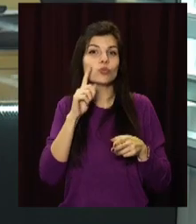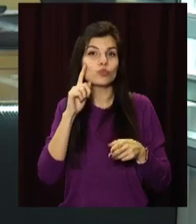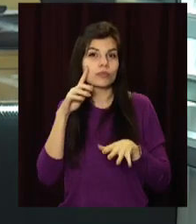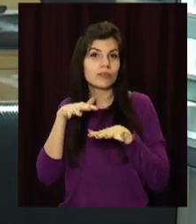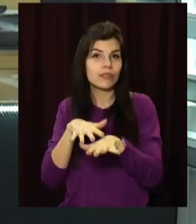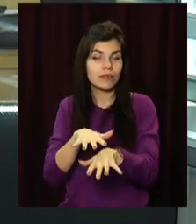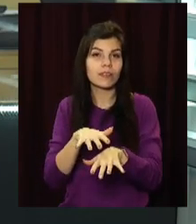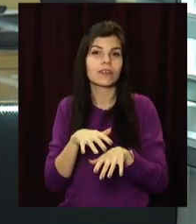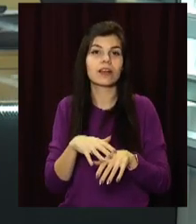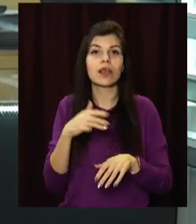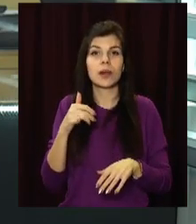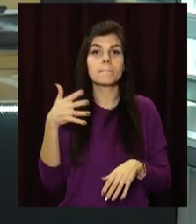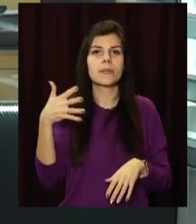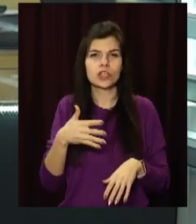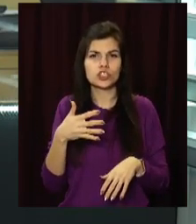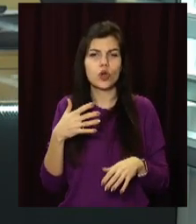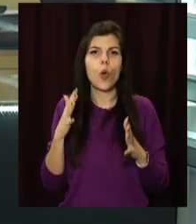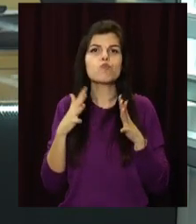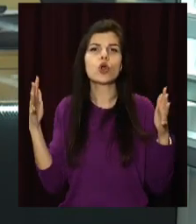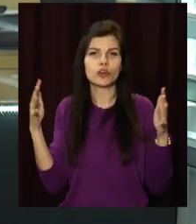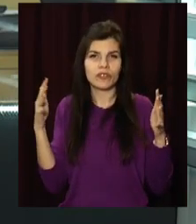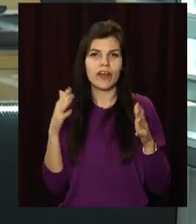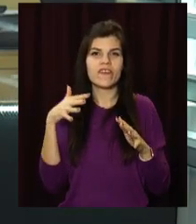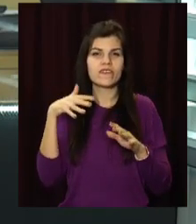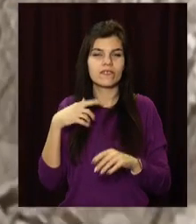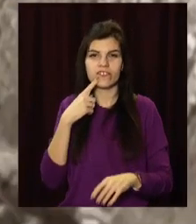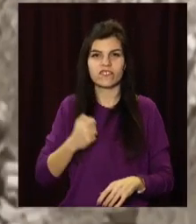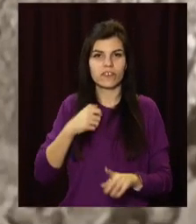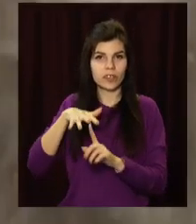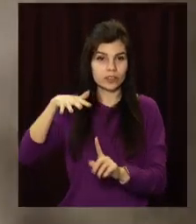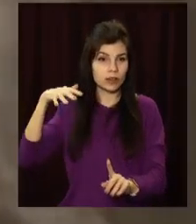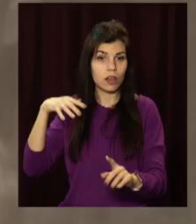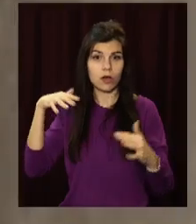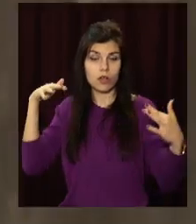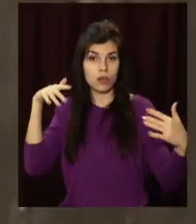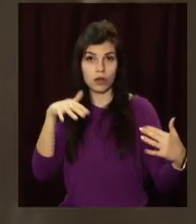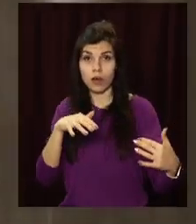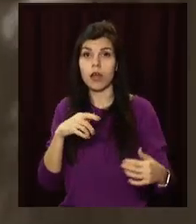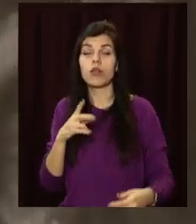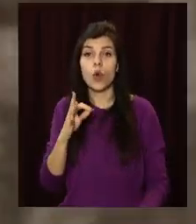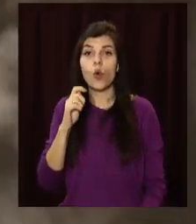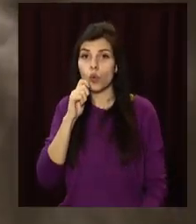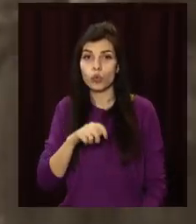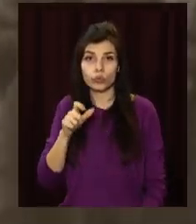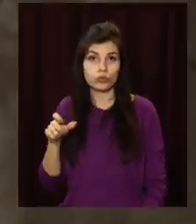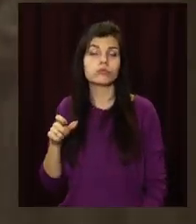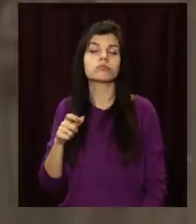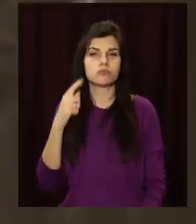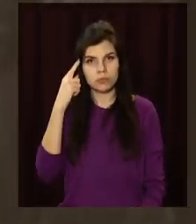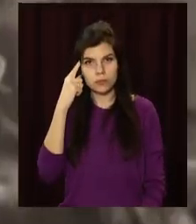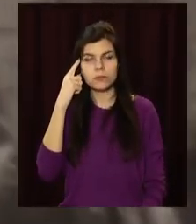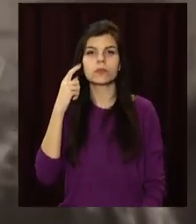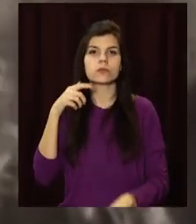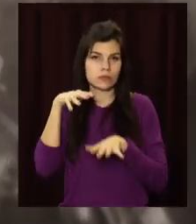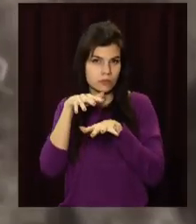29 січня Україна згадує полеглих у бою під Крутами. У цей день в 1918 році на одноіменній залізничній